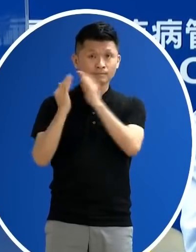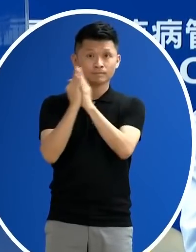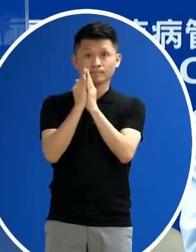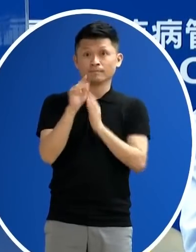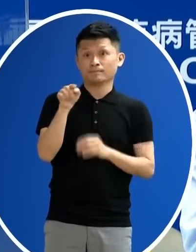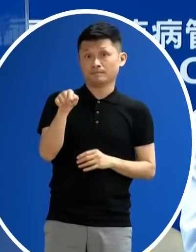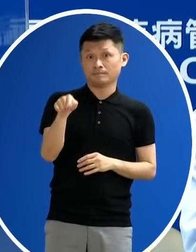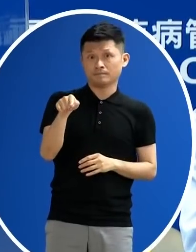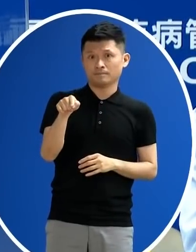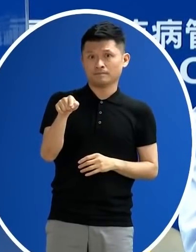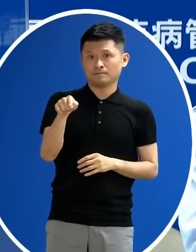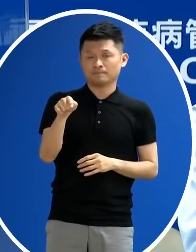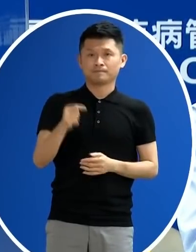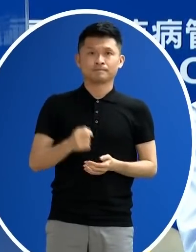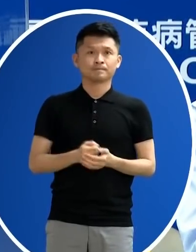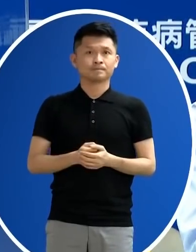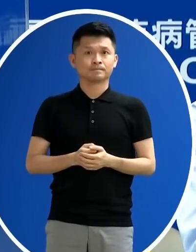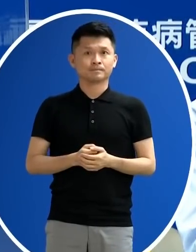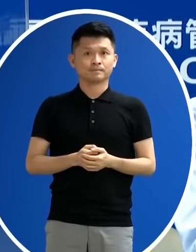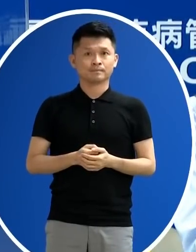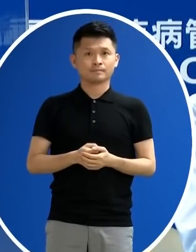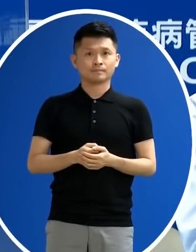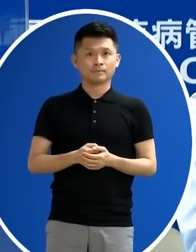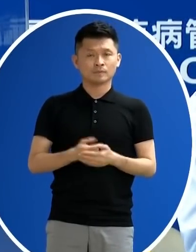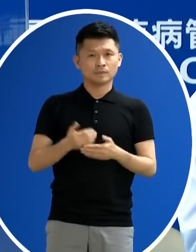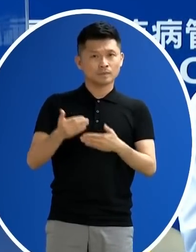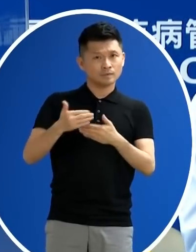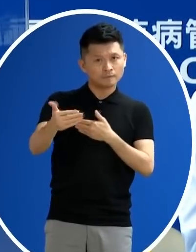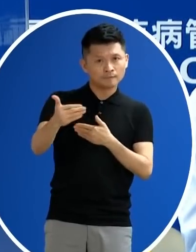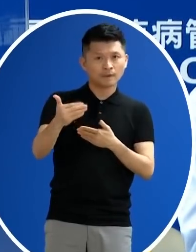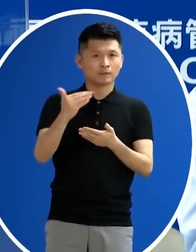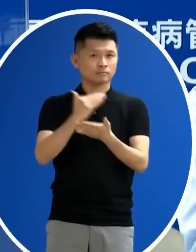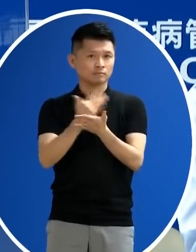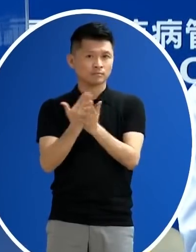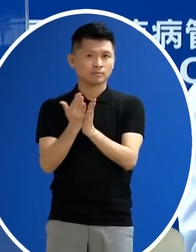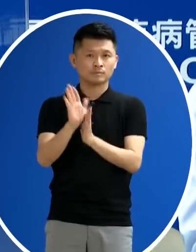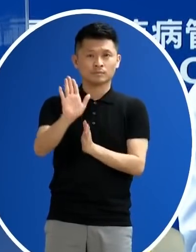也经济采取了一些相关的措施。